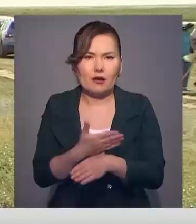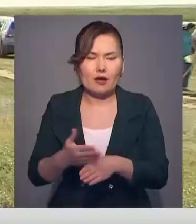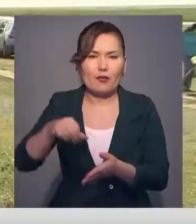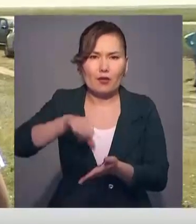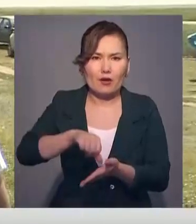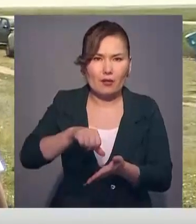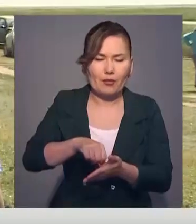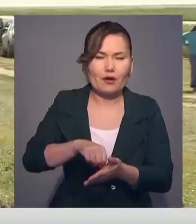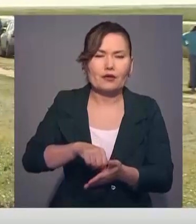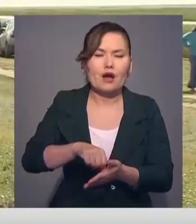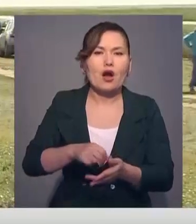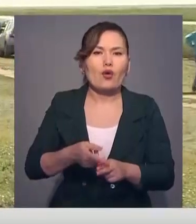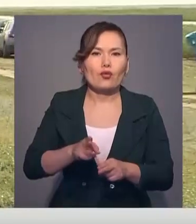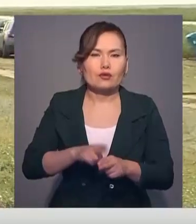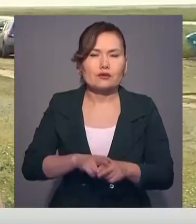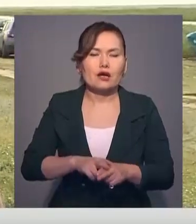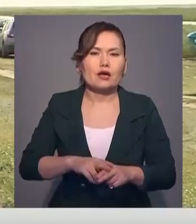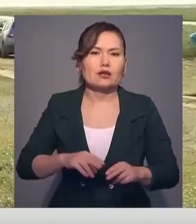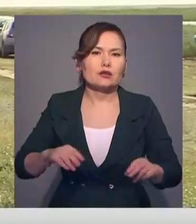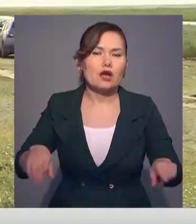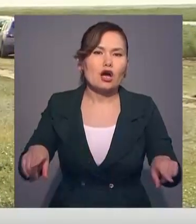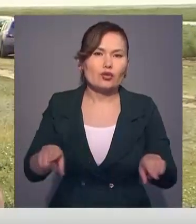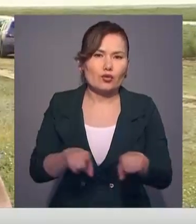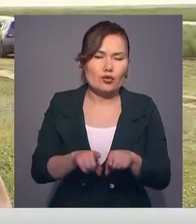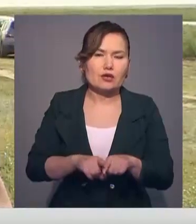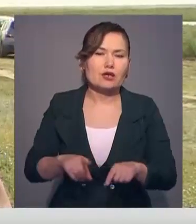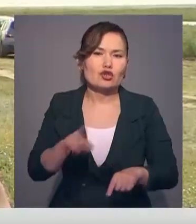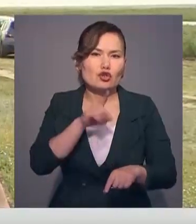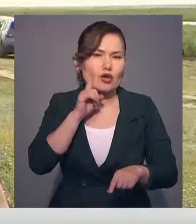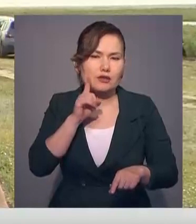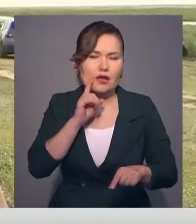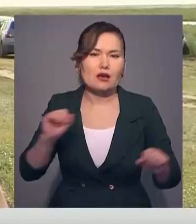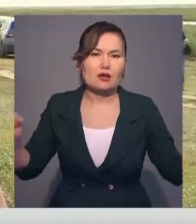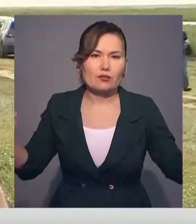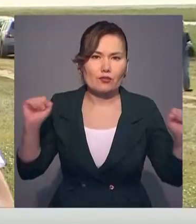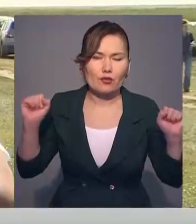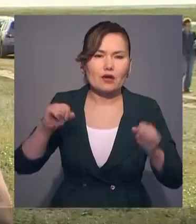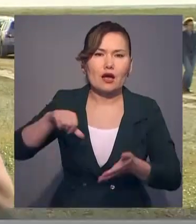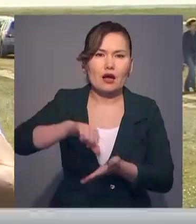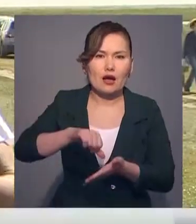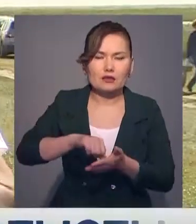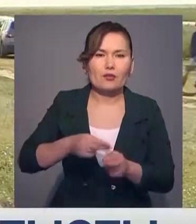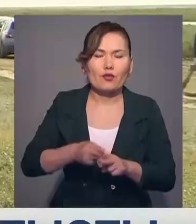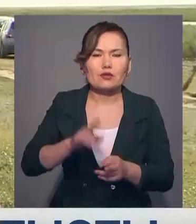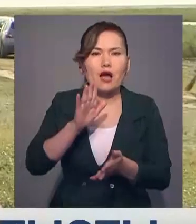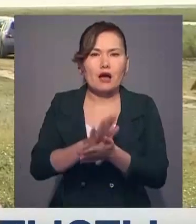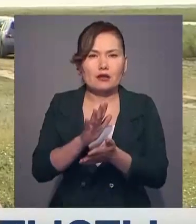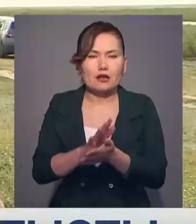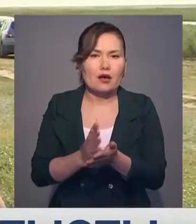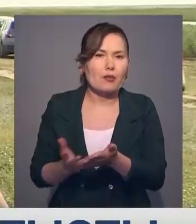оның пресс қызметкерін атқарып жүр. Нақтырақ айтып кетсем, пресс қызметкерлер олар осы жерде жүрген адамдарға